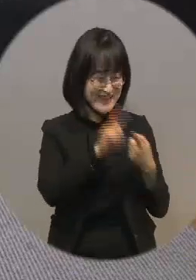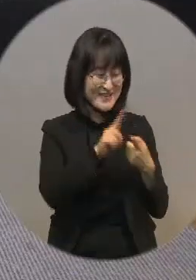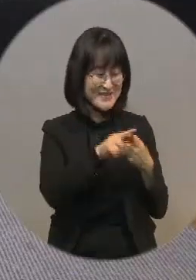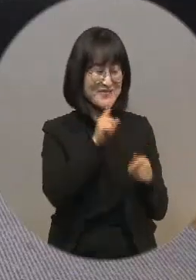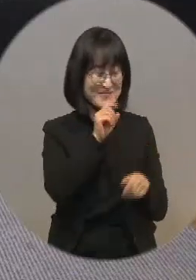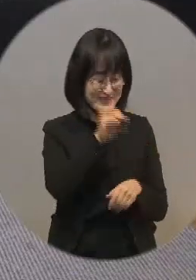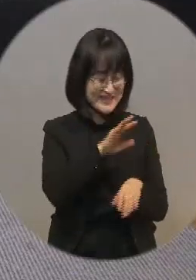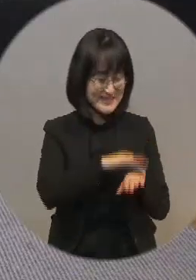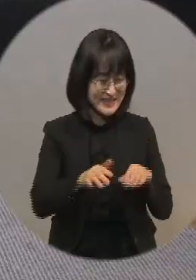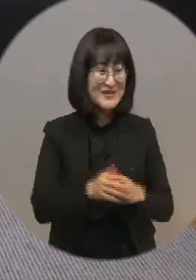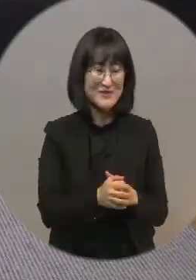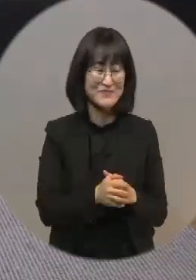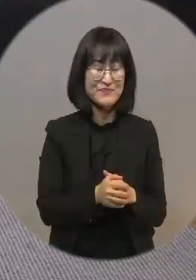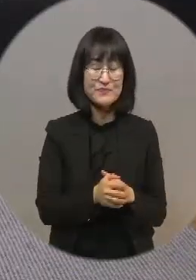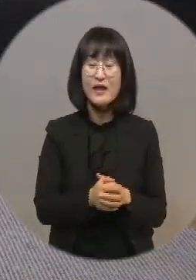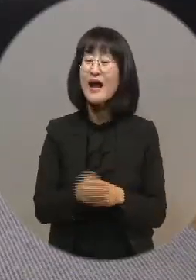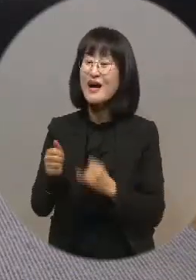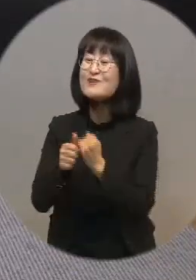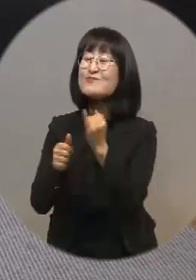주옥 씨는요?